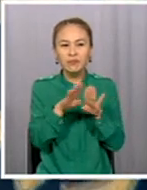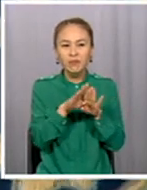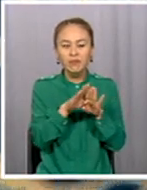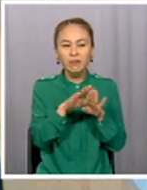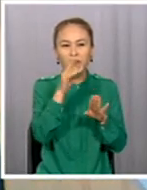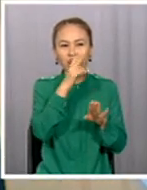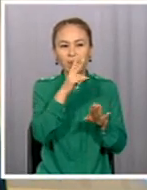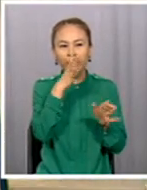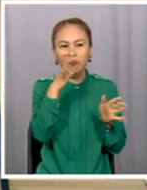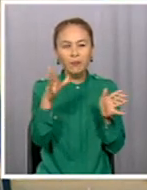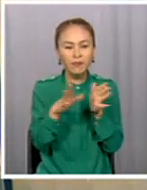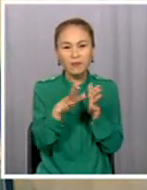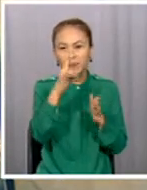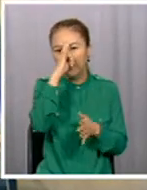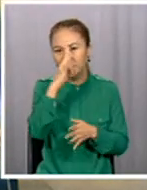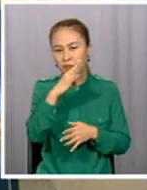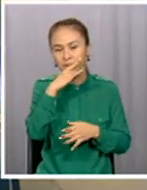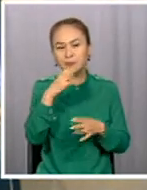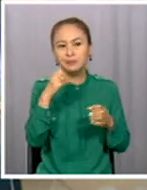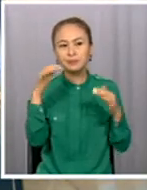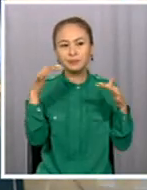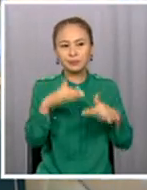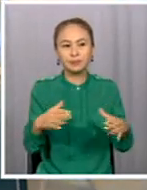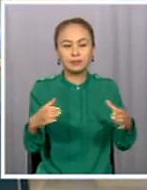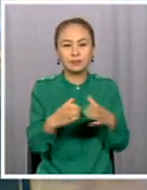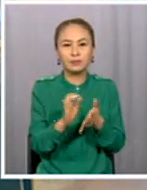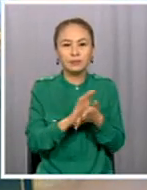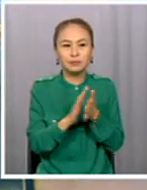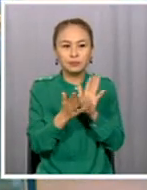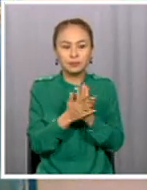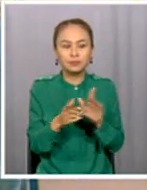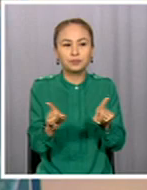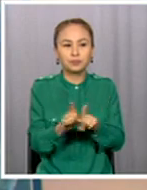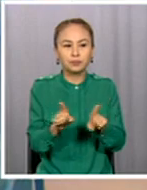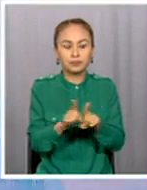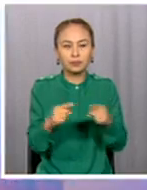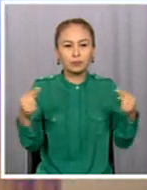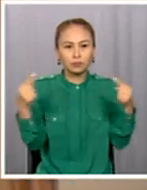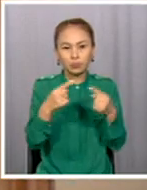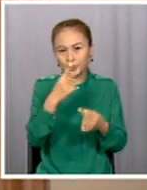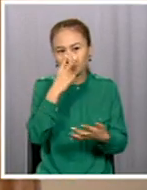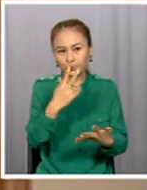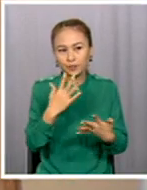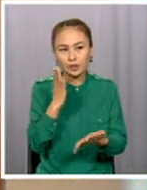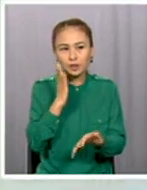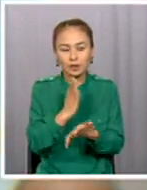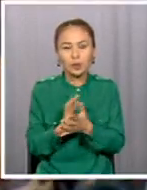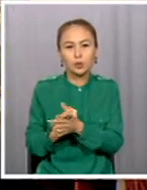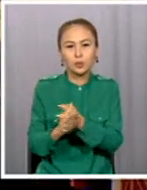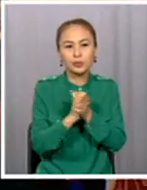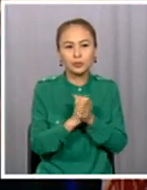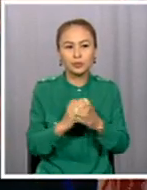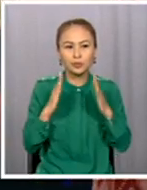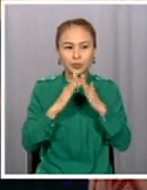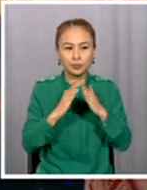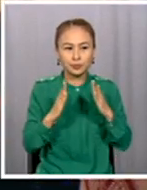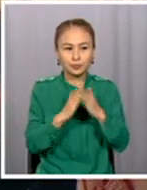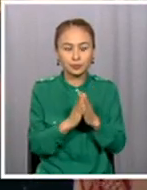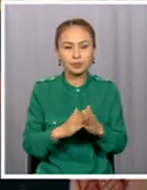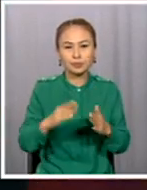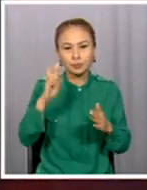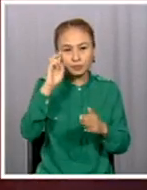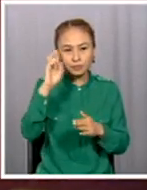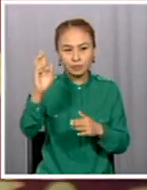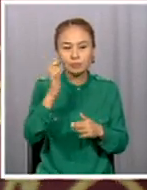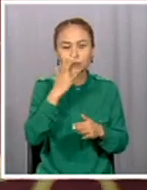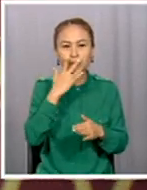тәмсіл. Қазақстанның этносаралық келісім үрдісінде анық аңдалды. Достық үйі. Мемлекеттің